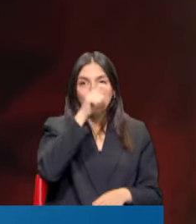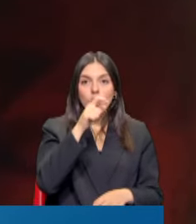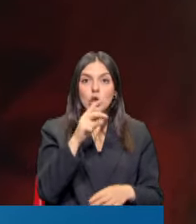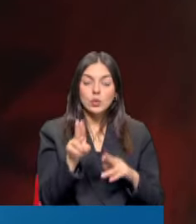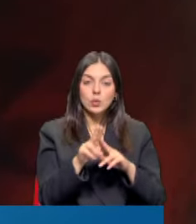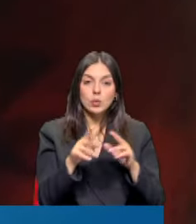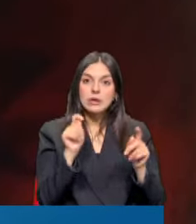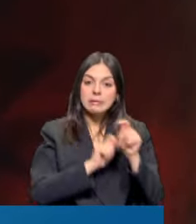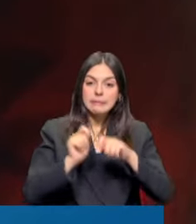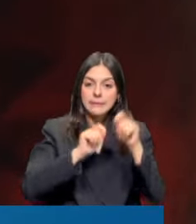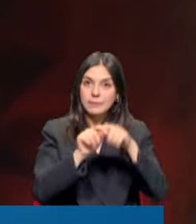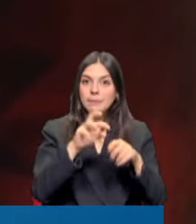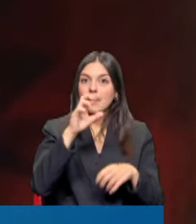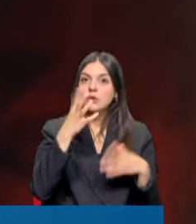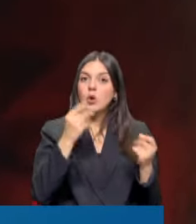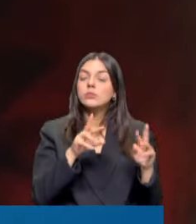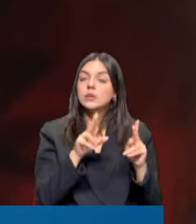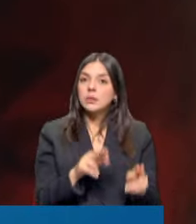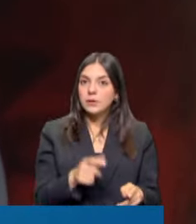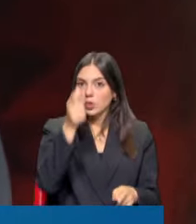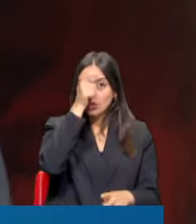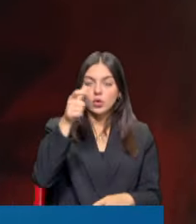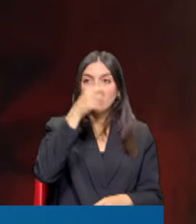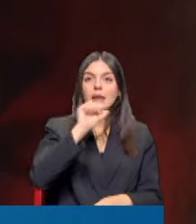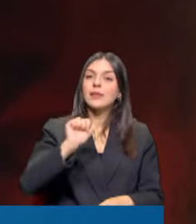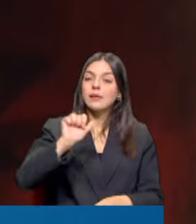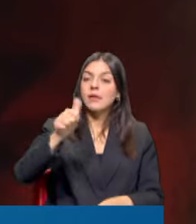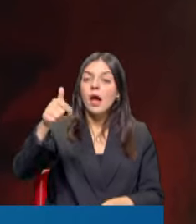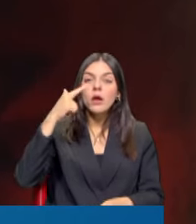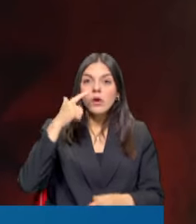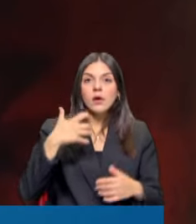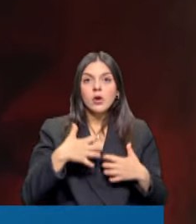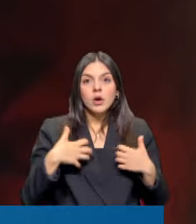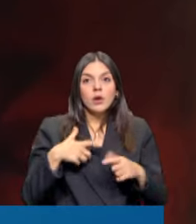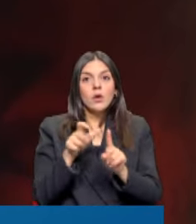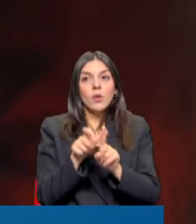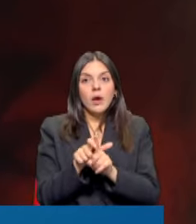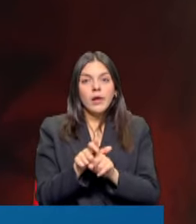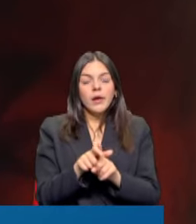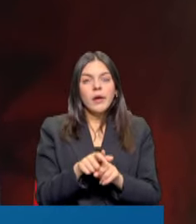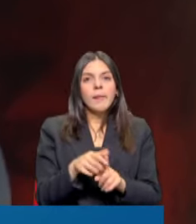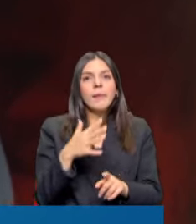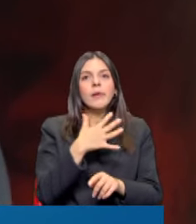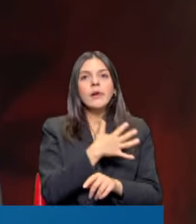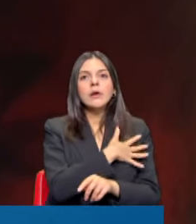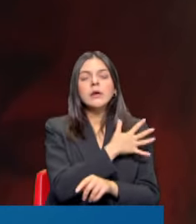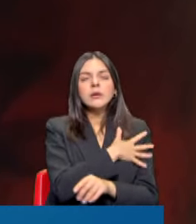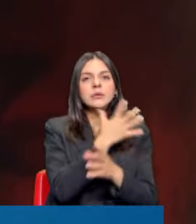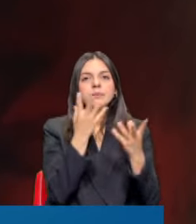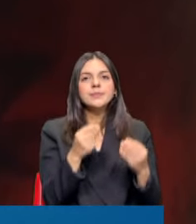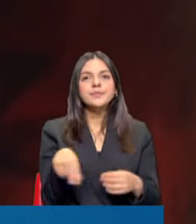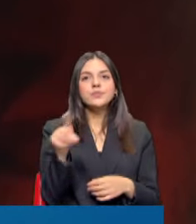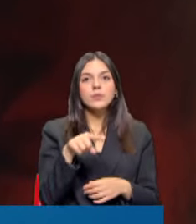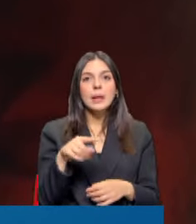kurucu partisi olduğumuz gibi Türkiye'nin yarınlarının güvencesi de Cumhuriyet Halk Partililer